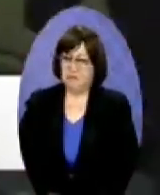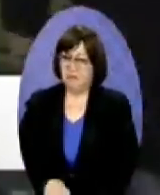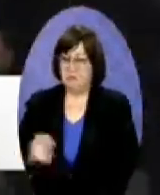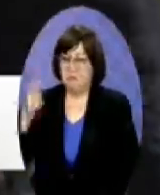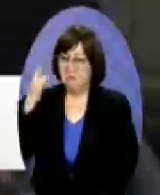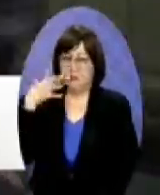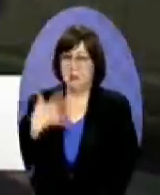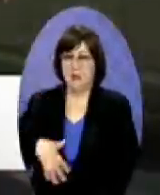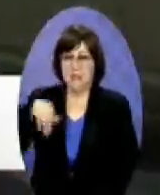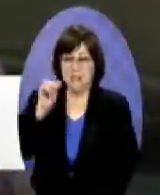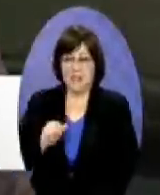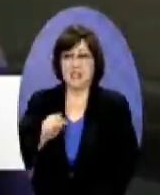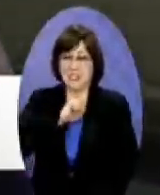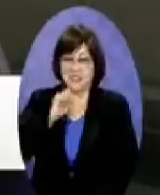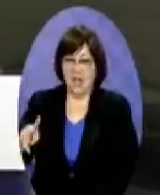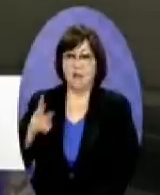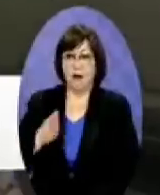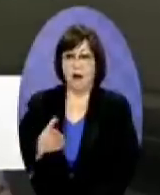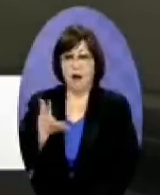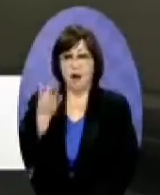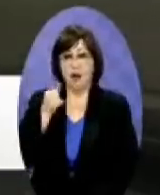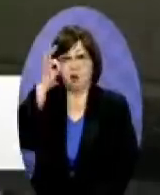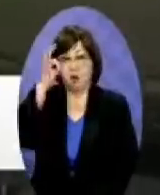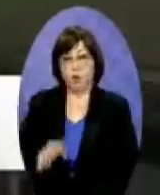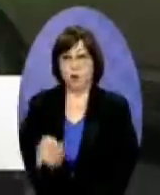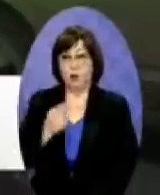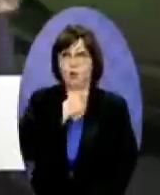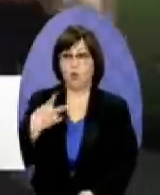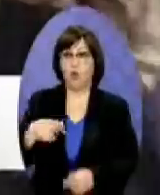байна. Цалингийн зэлтэй. Хэдэн үеийн хөө төлдөг юм бэ?